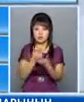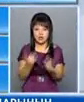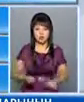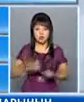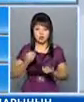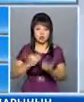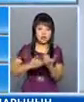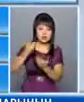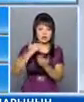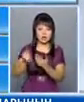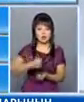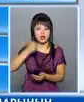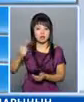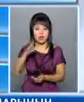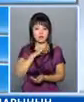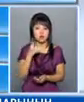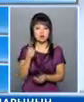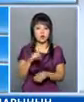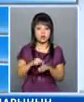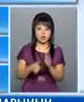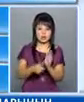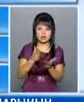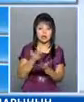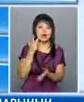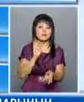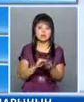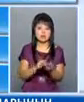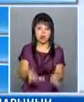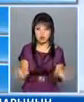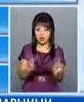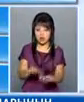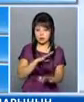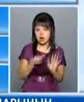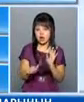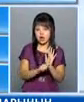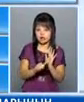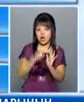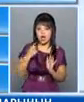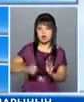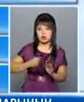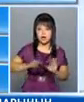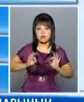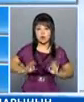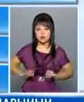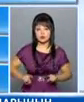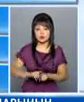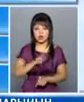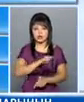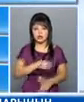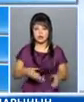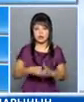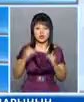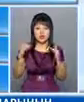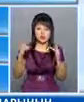лауазымын жоғарылатуға ұсынылған. 116-сы бұрынғы орындарын сақтап қалған. Ал 6 әскери прокурордың қызметі